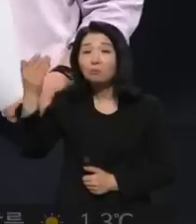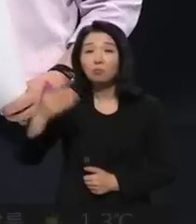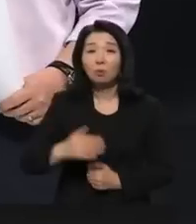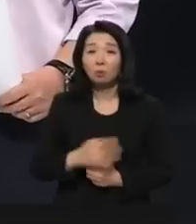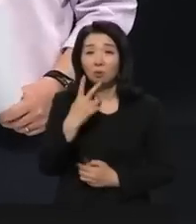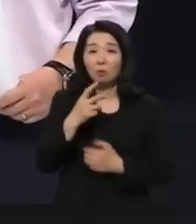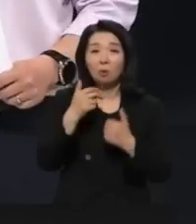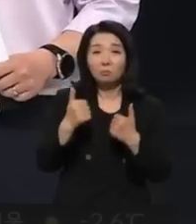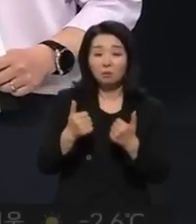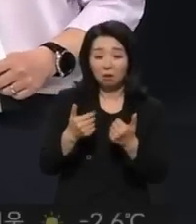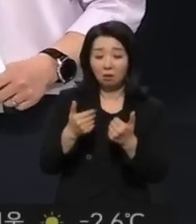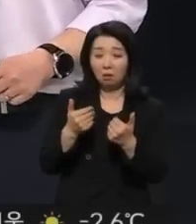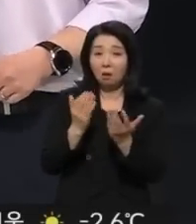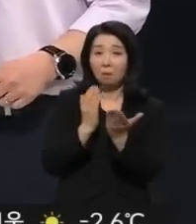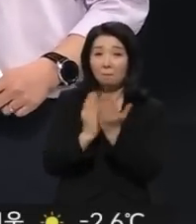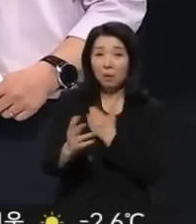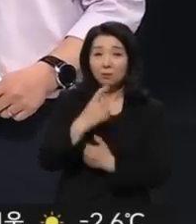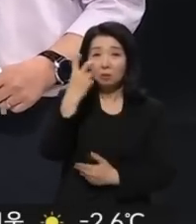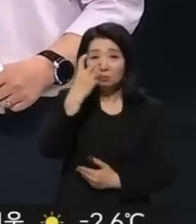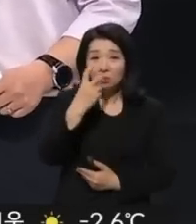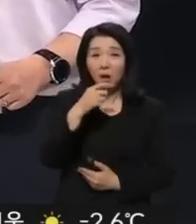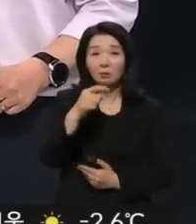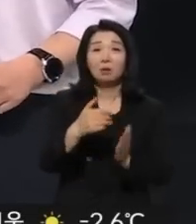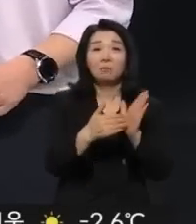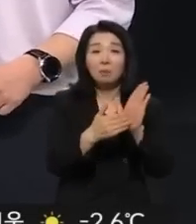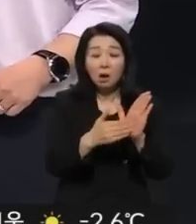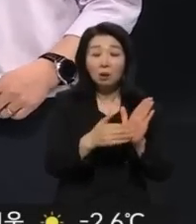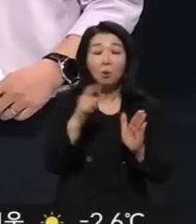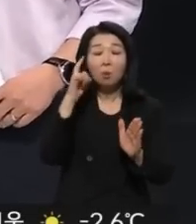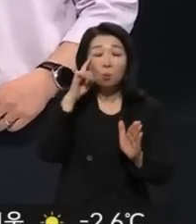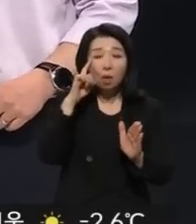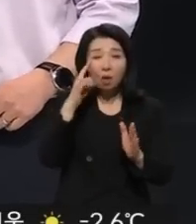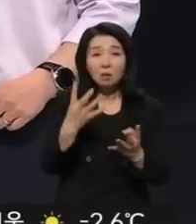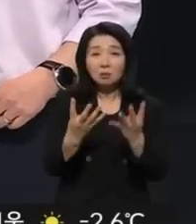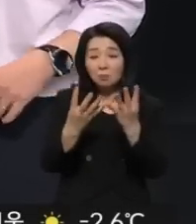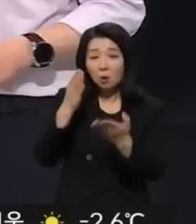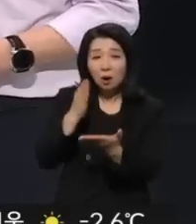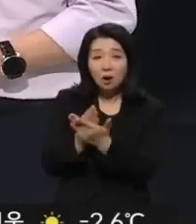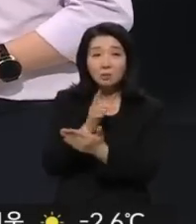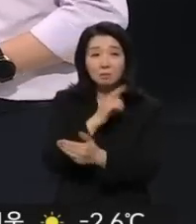부당한 수사 그걸 막으라고 있는 게 불체포 특권이라는 겁니다.